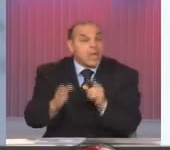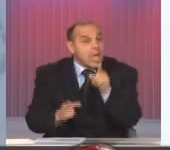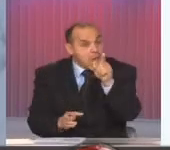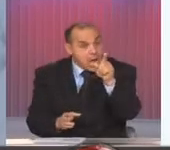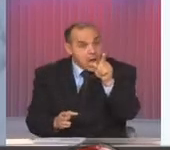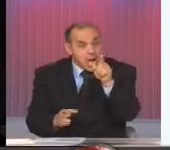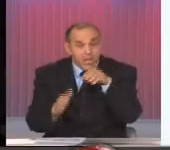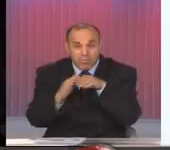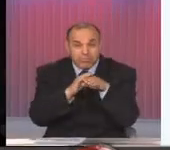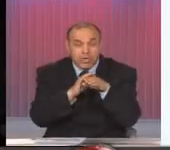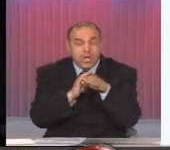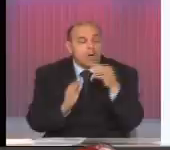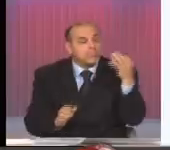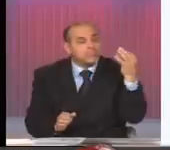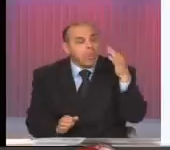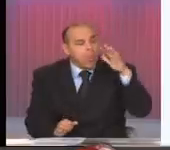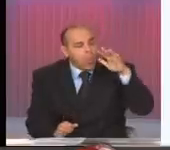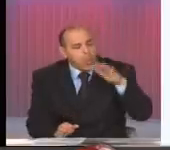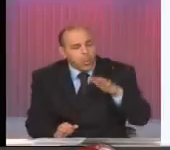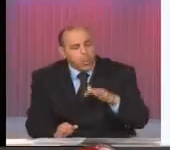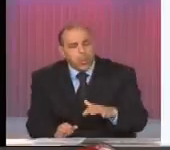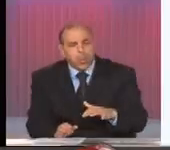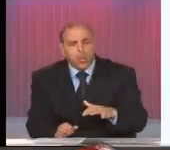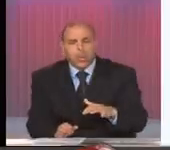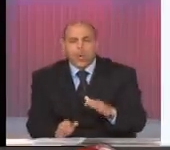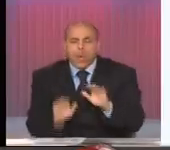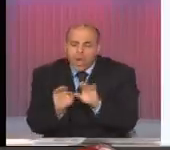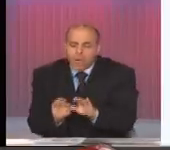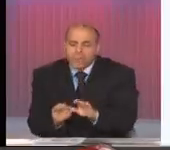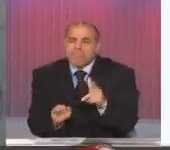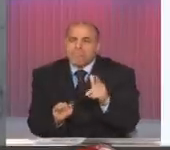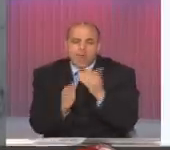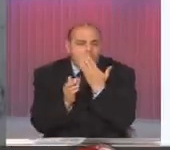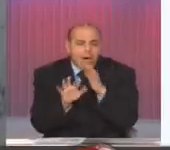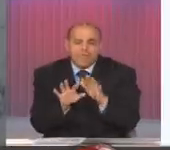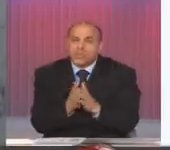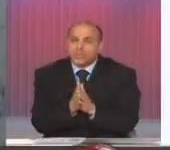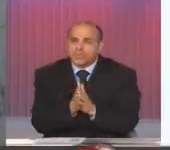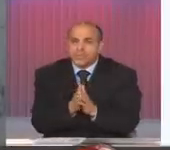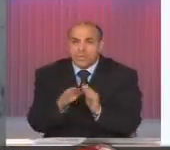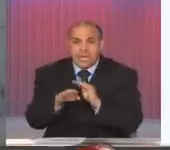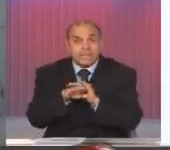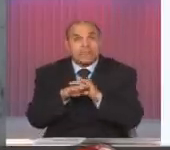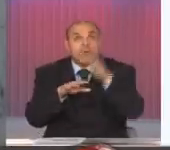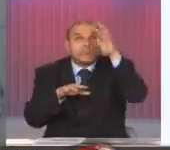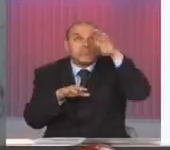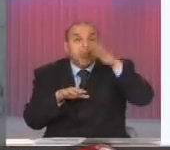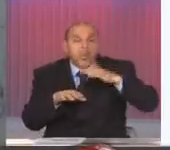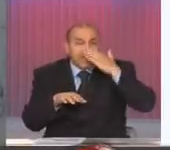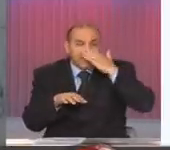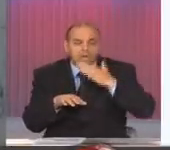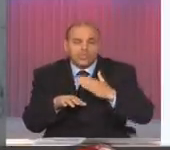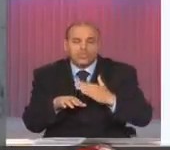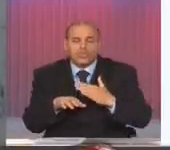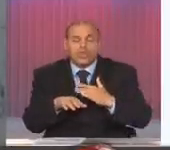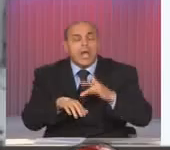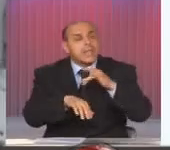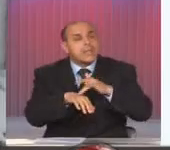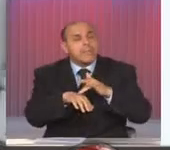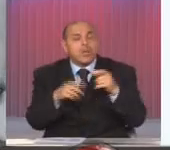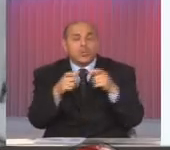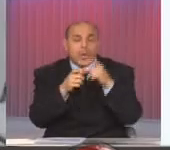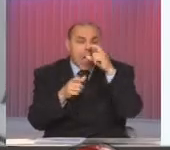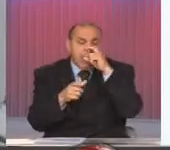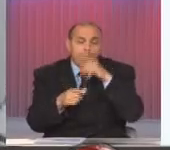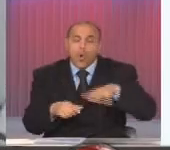ظل تدني درجات الحرارة وقلة وسائل التدفئة. وقد تسببت العاصفة الثلجية التي ضربت عدة دول في